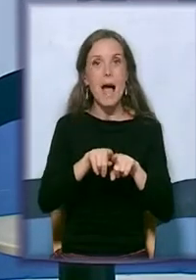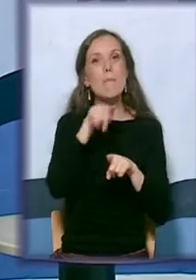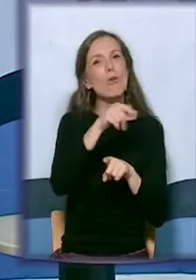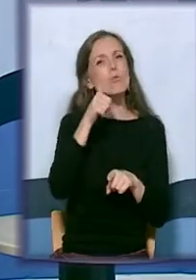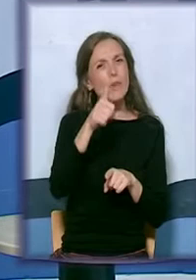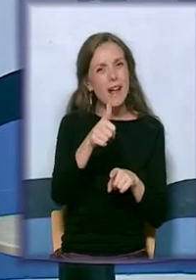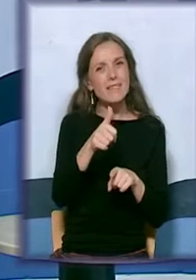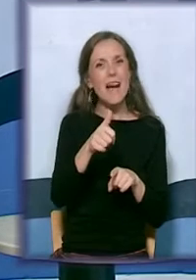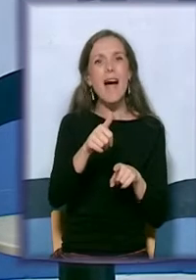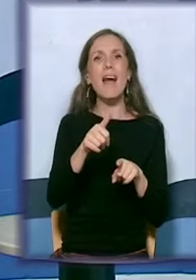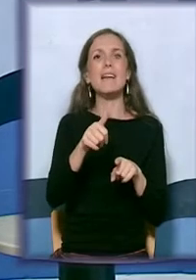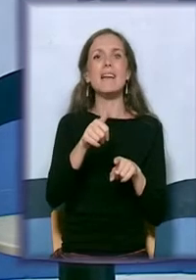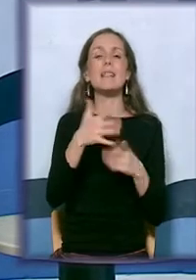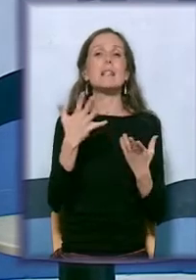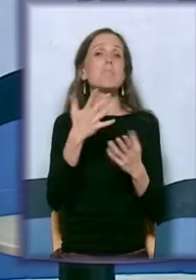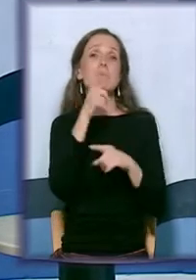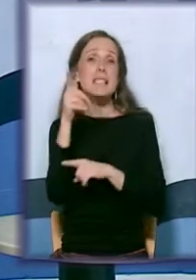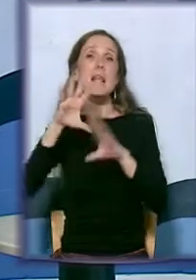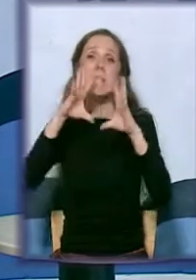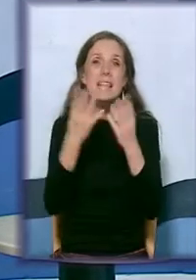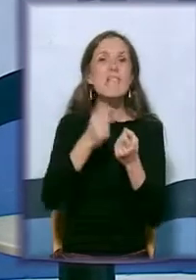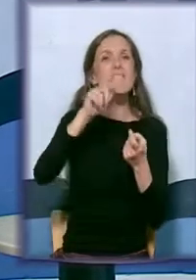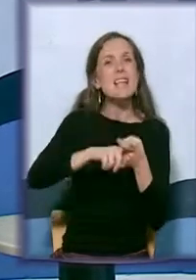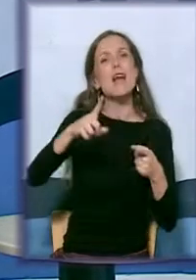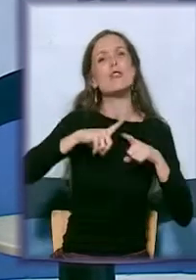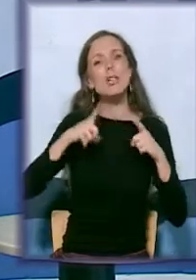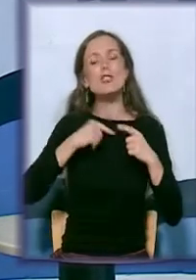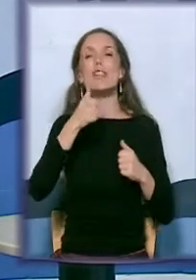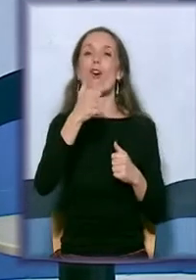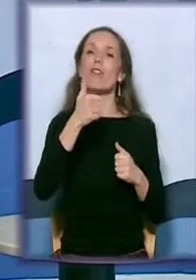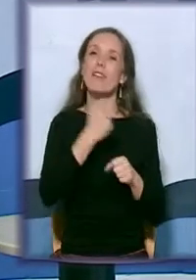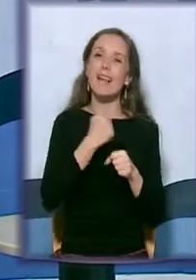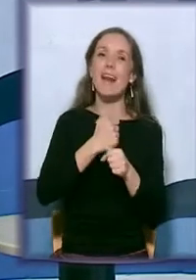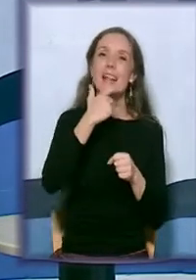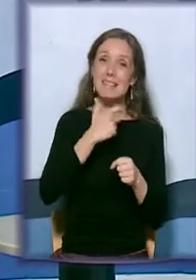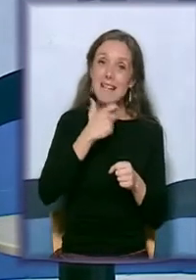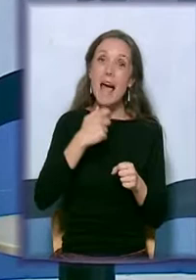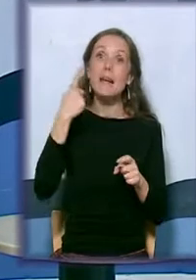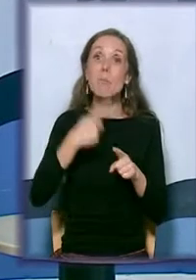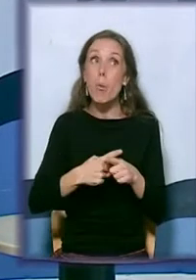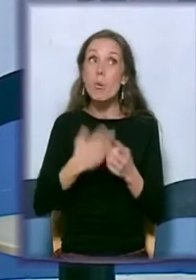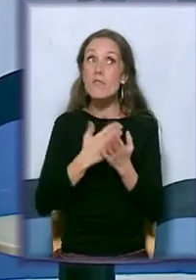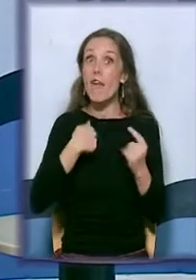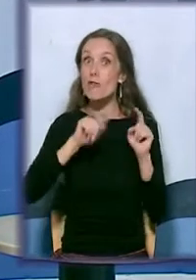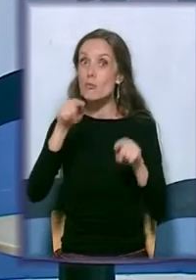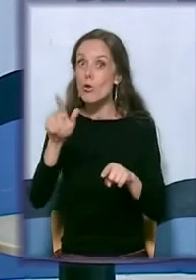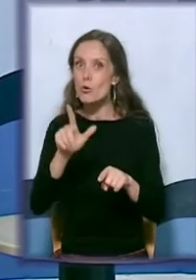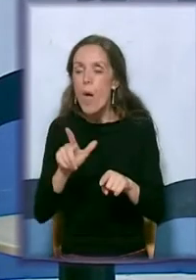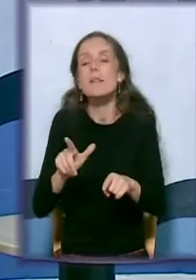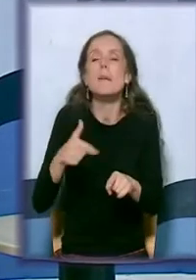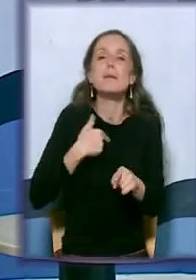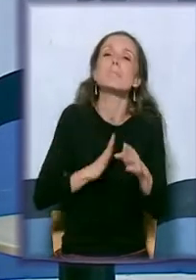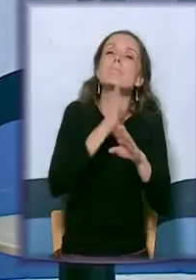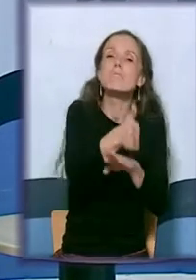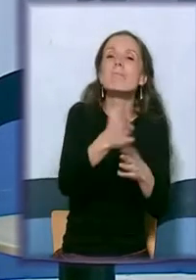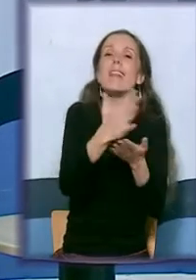samo života i rada starih, već i načina na koji kada smo već bili u Lazarevcu je bila prilika da obiđemo i